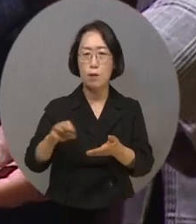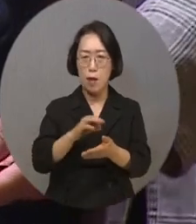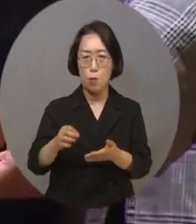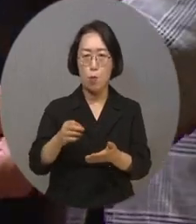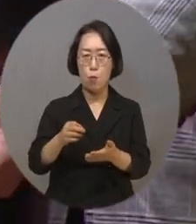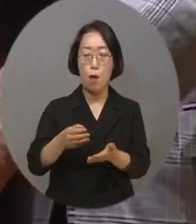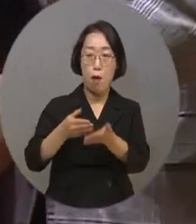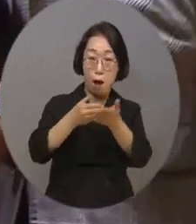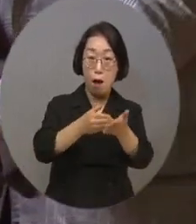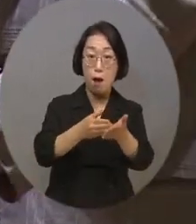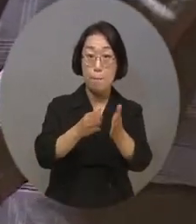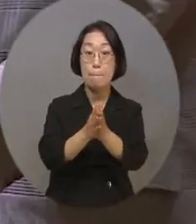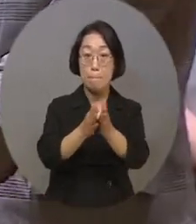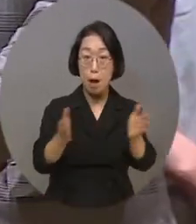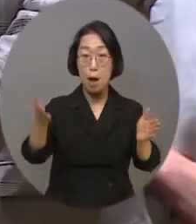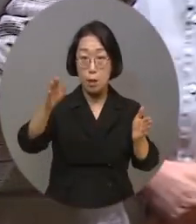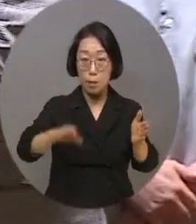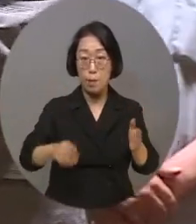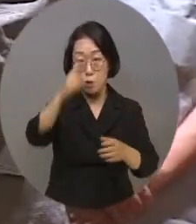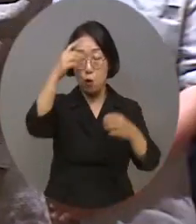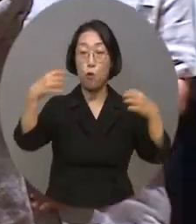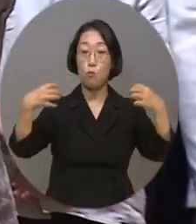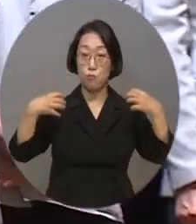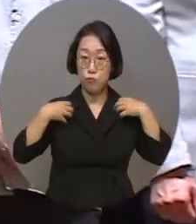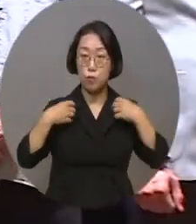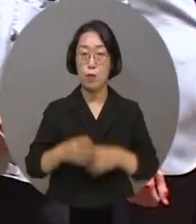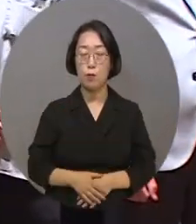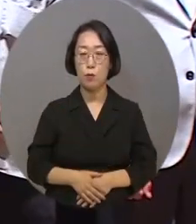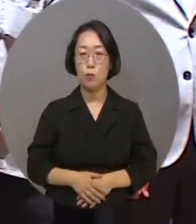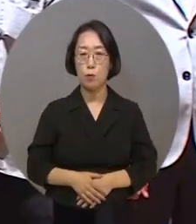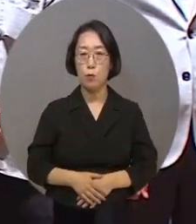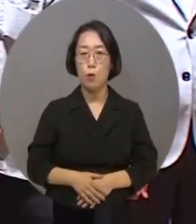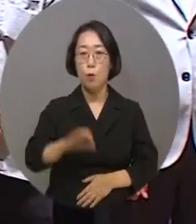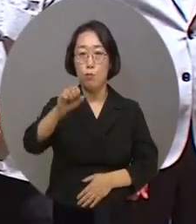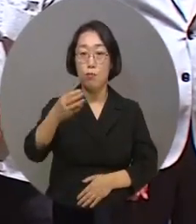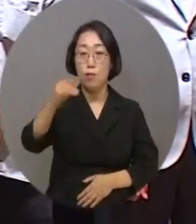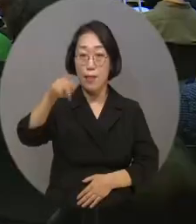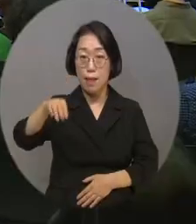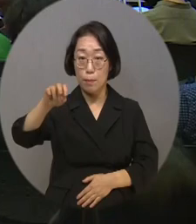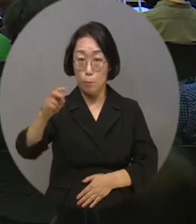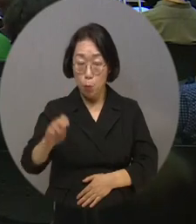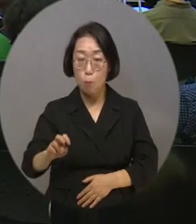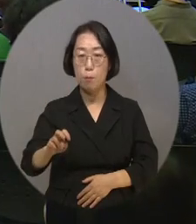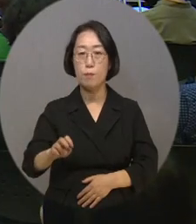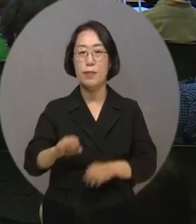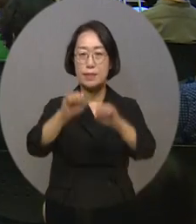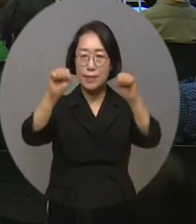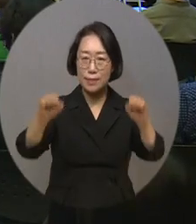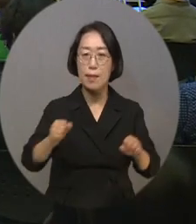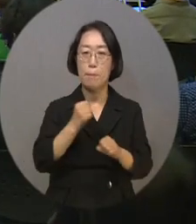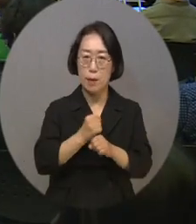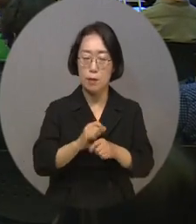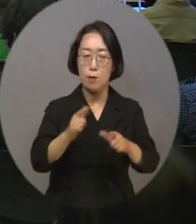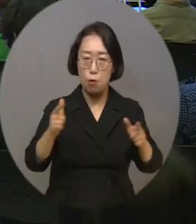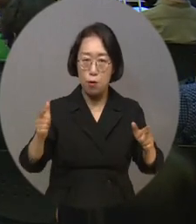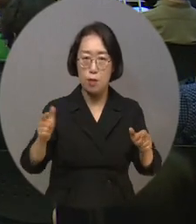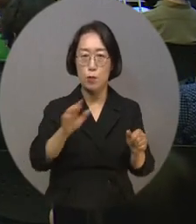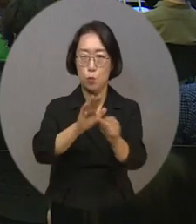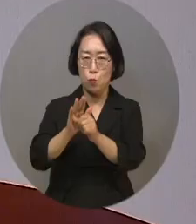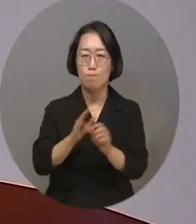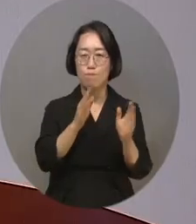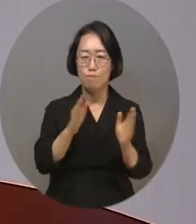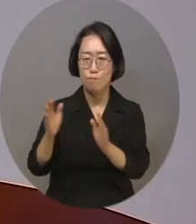움직임에 과학기술정보통신부도 키오스크 UI 플랫폼 구축을 추진하는 등 디지털 접근성 강화에 발맞추고